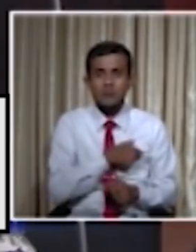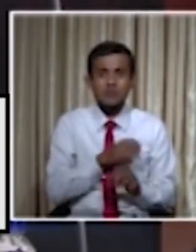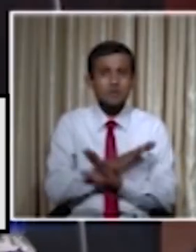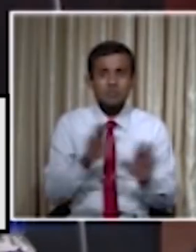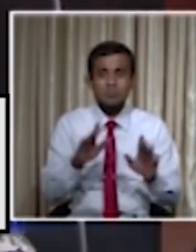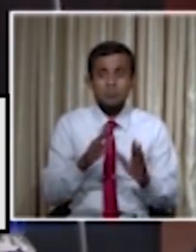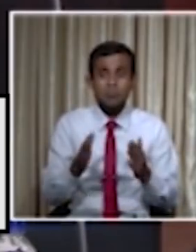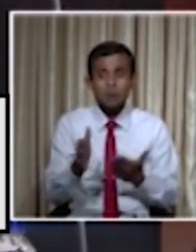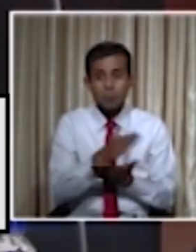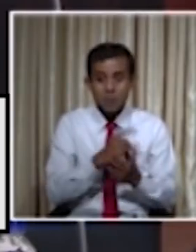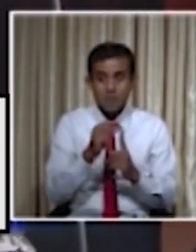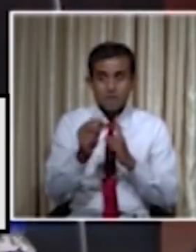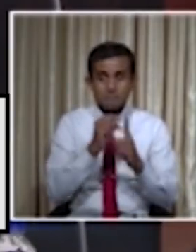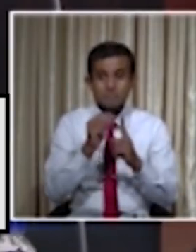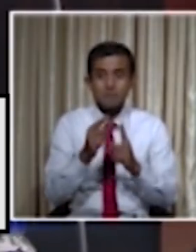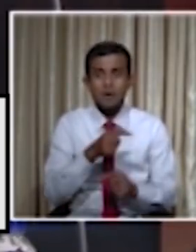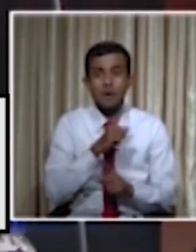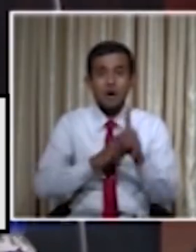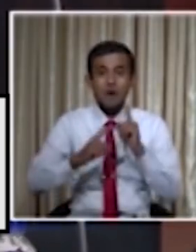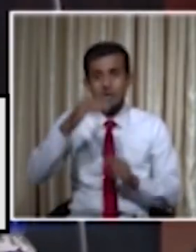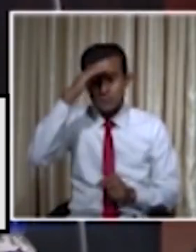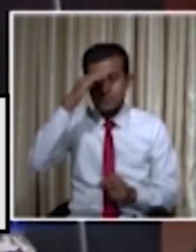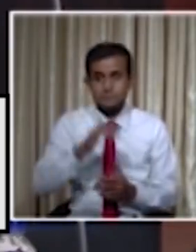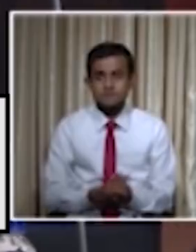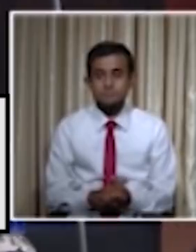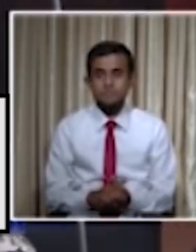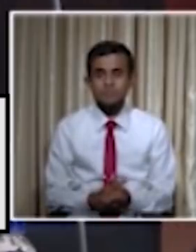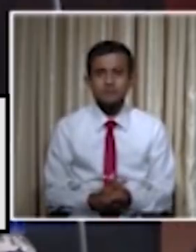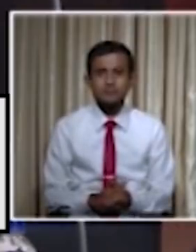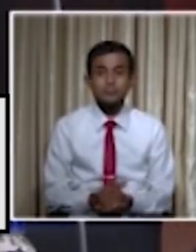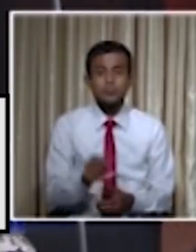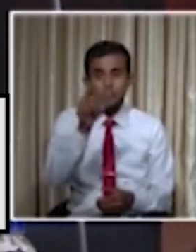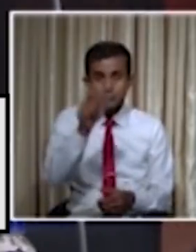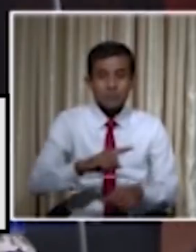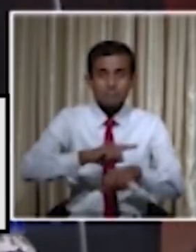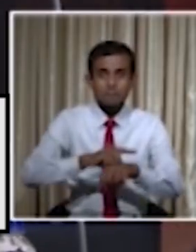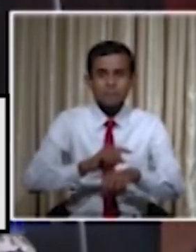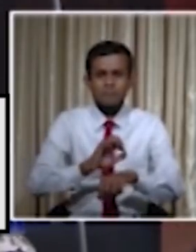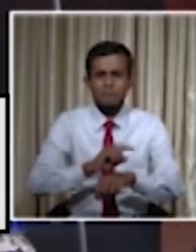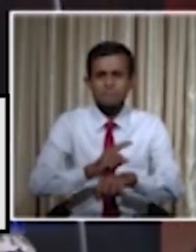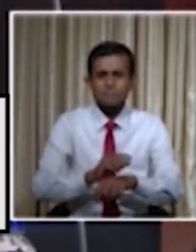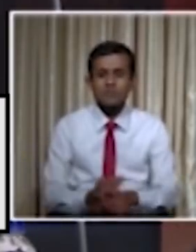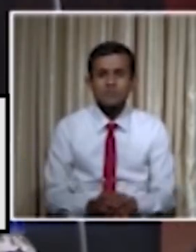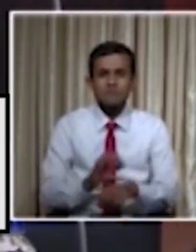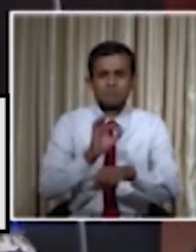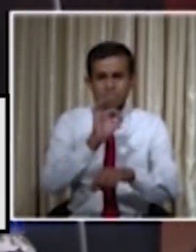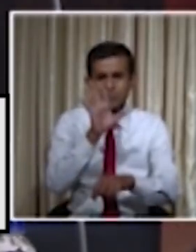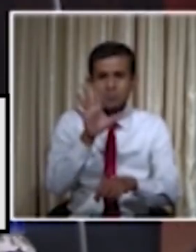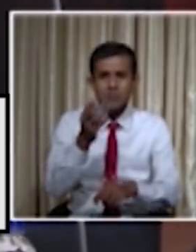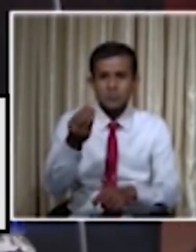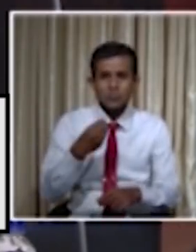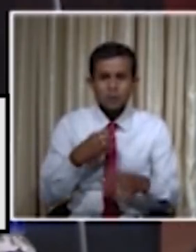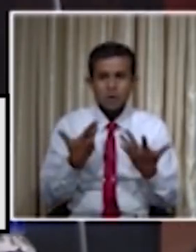මුළු පාර්ලිමේන්තුවේම කතානායක. එතකොට බං ඔබතුමා විනාඩි 5 ලබා දුන්නේ නැති නිසා